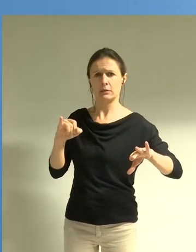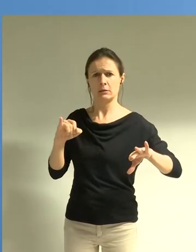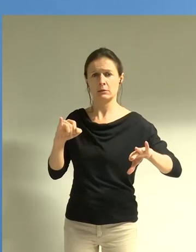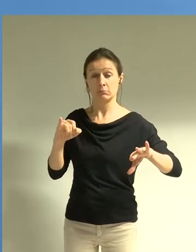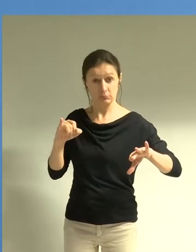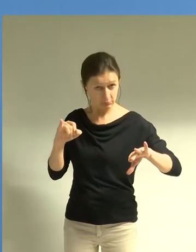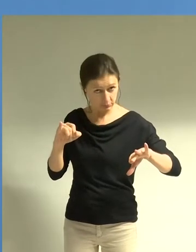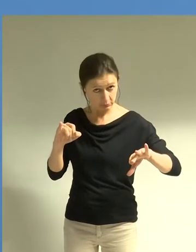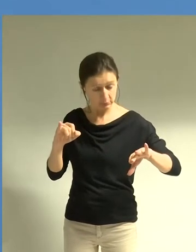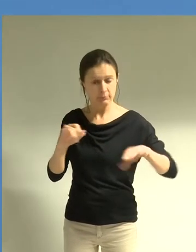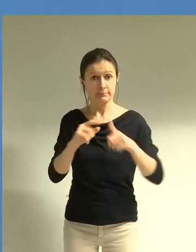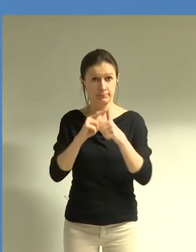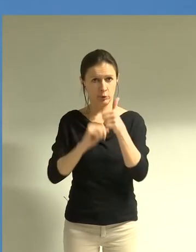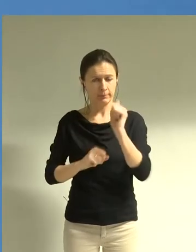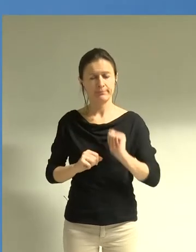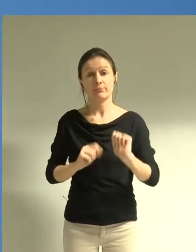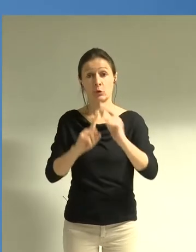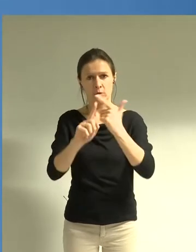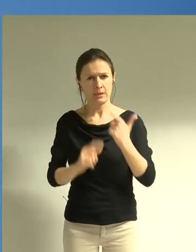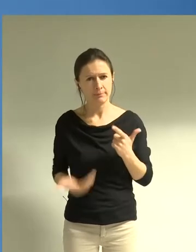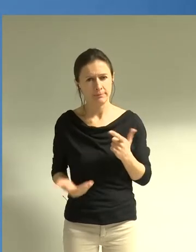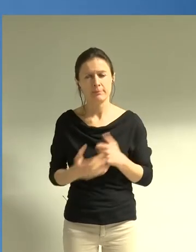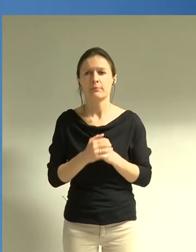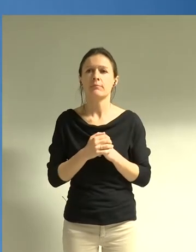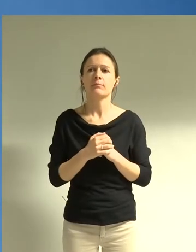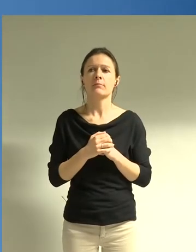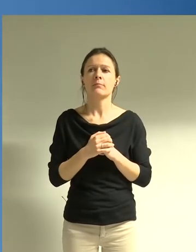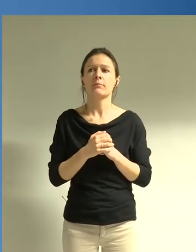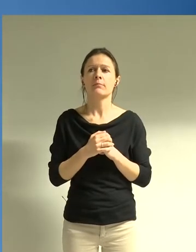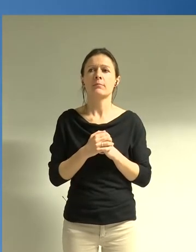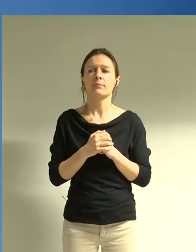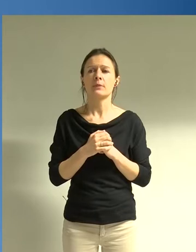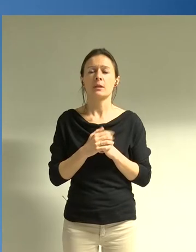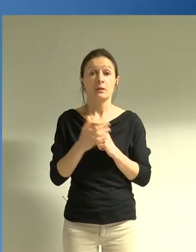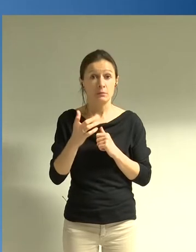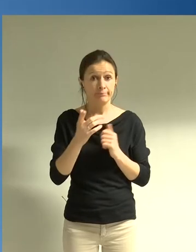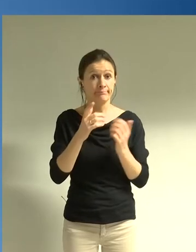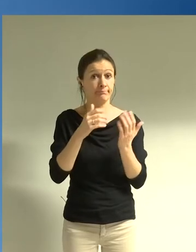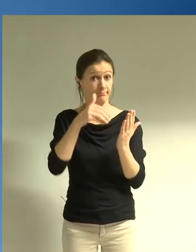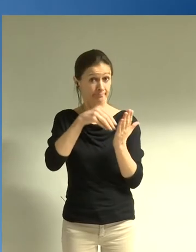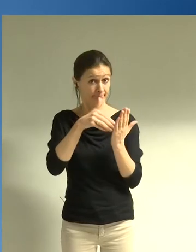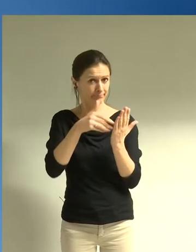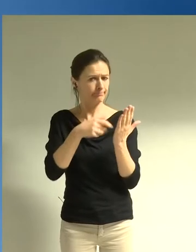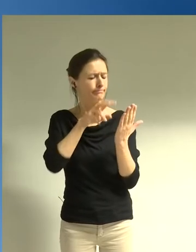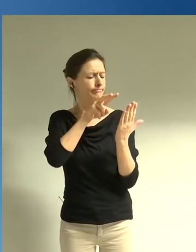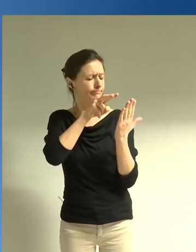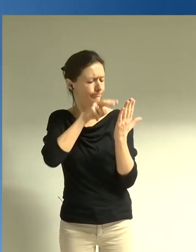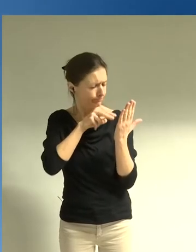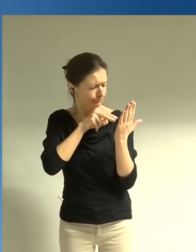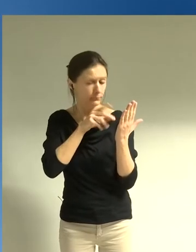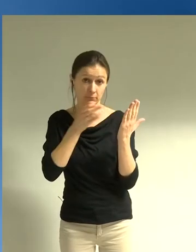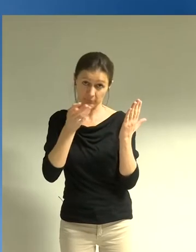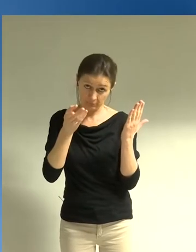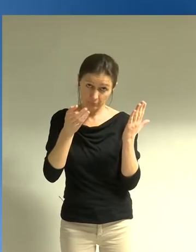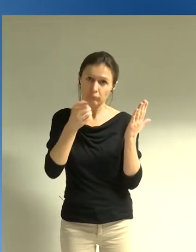deuxième point vous avez dans cette charte des accommodements aux lois